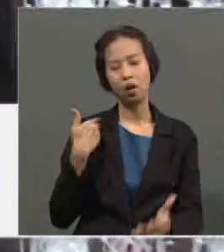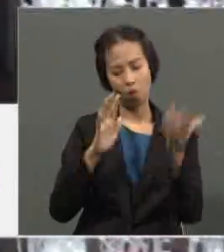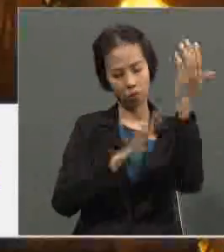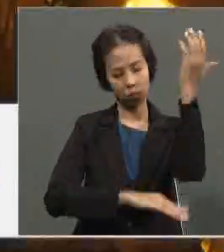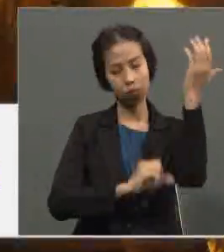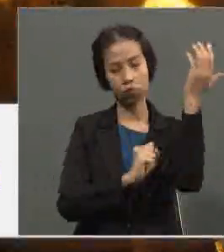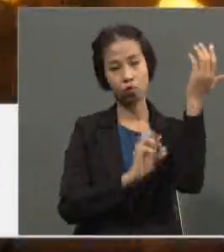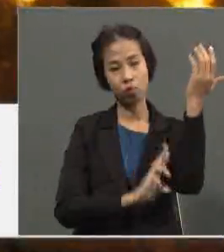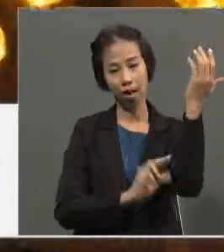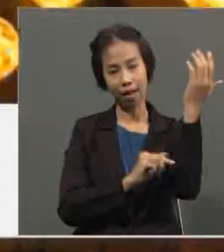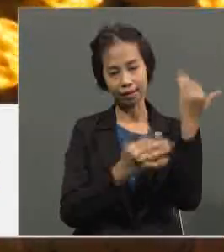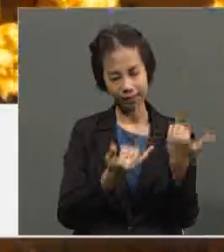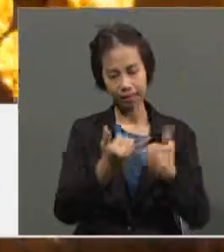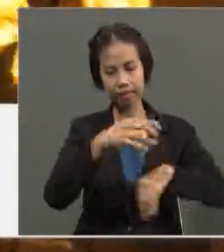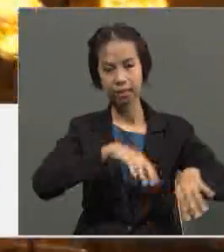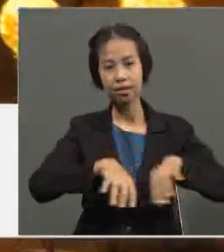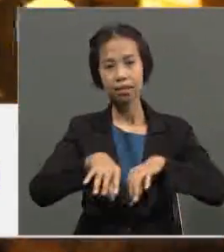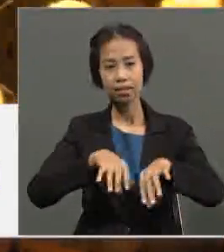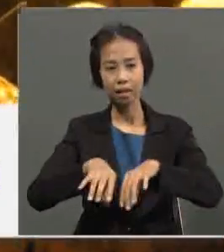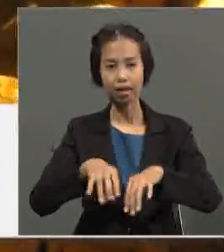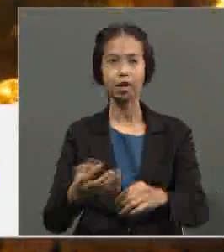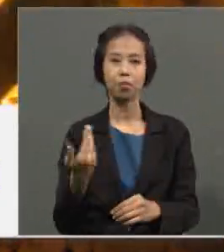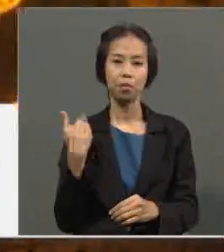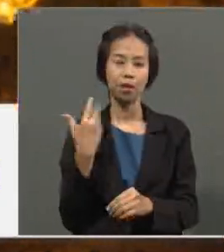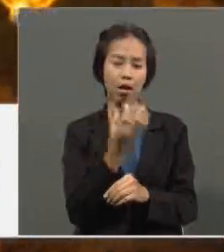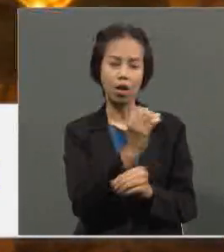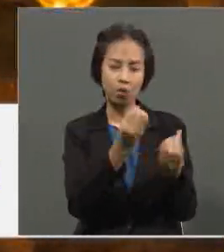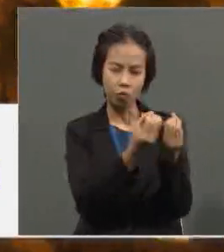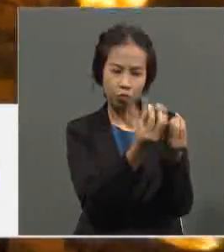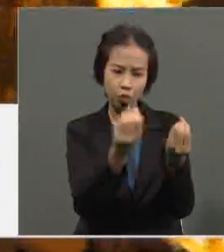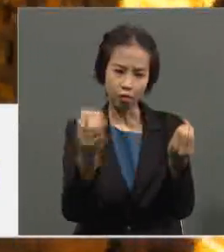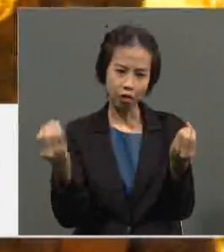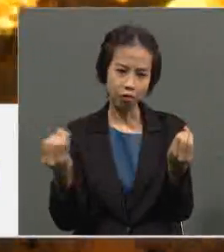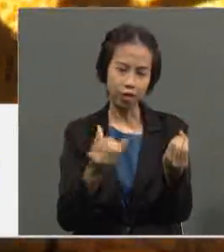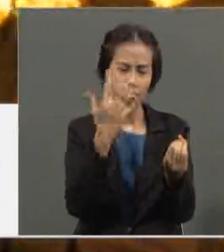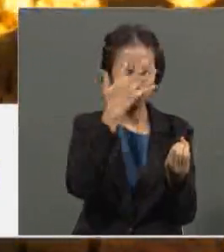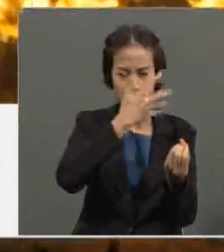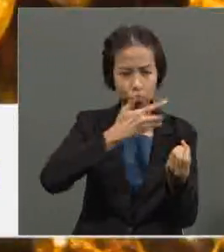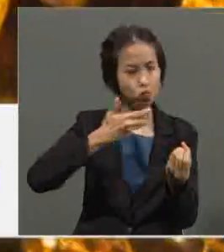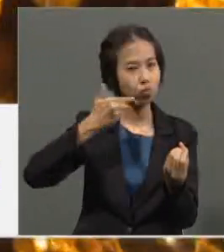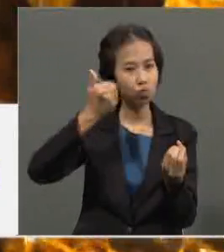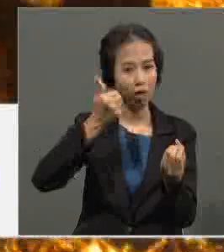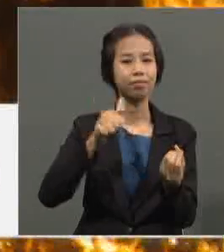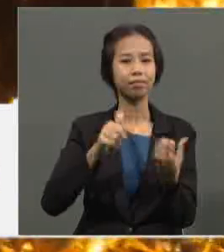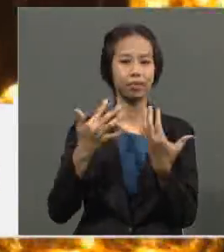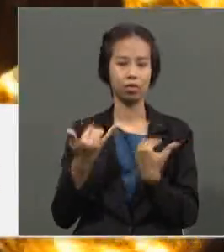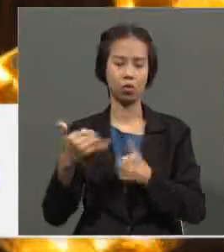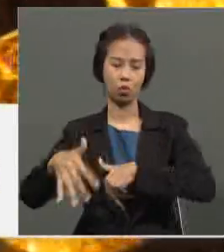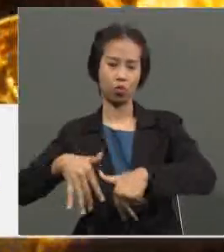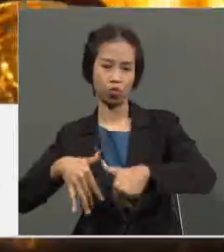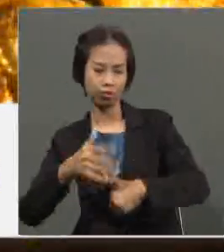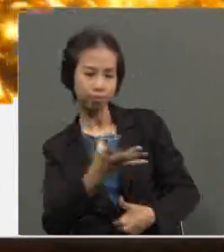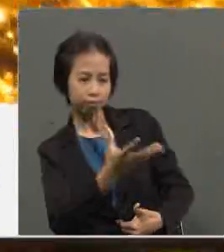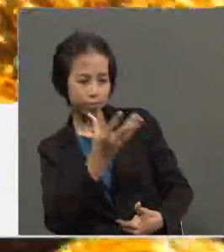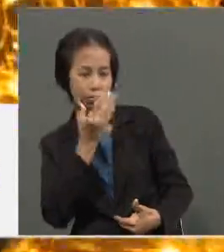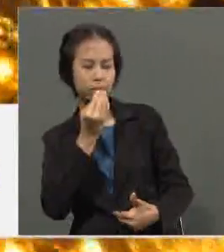สุราษฎร์ธานีมีการจัดงานการตกแต่งครับดวงไฟประดับสวยยงามครับเป็นสีสันสร้างความประทับใจให้กับประชาชนนักท่อง